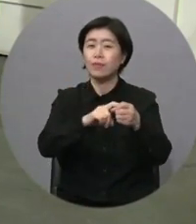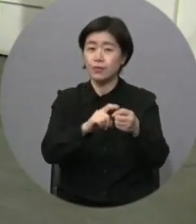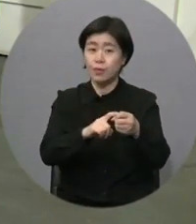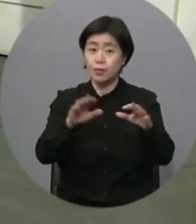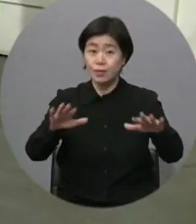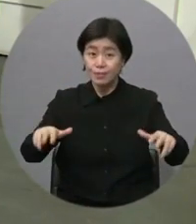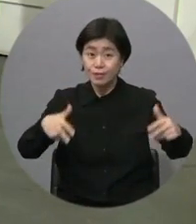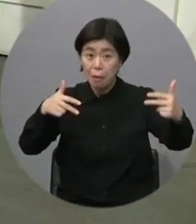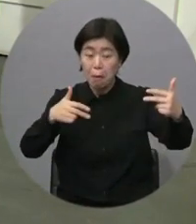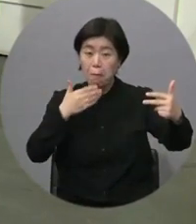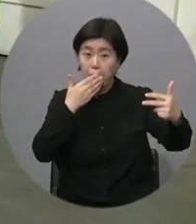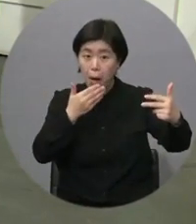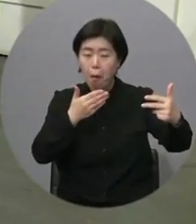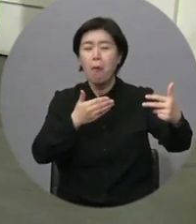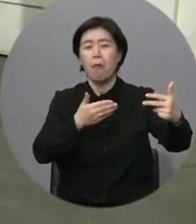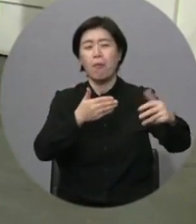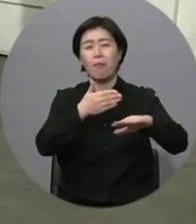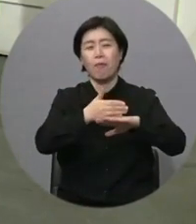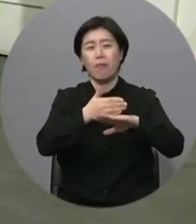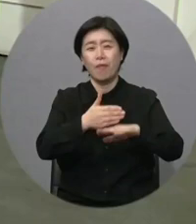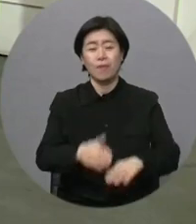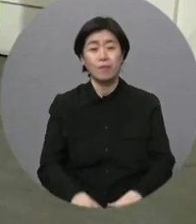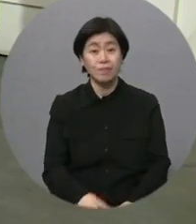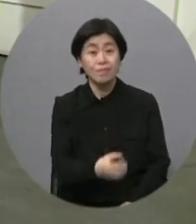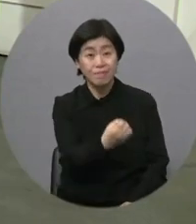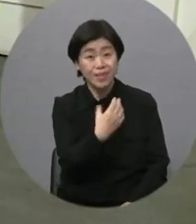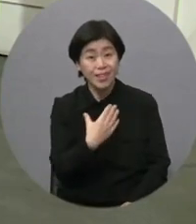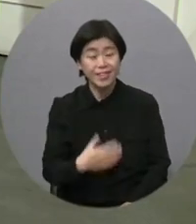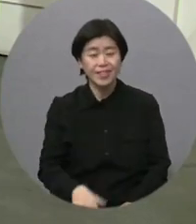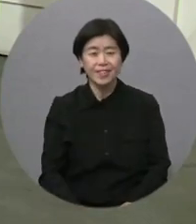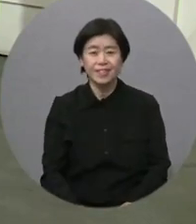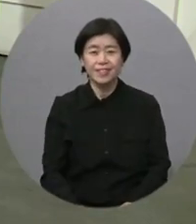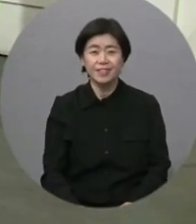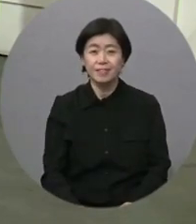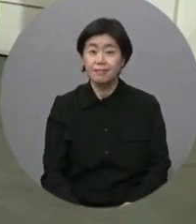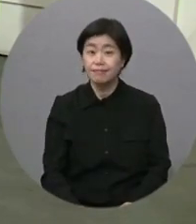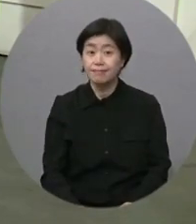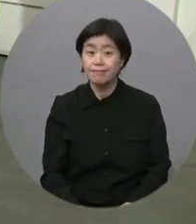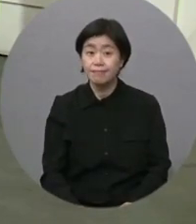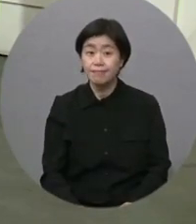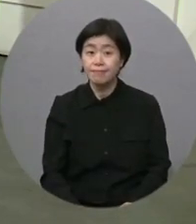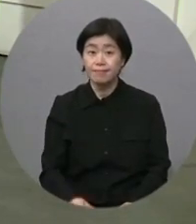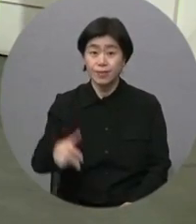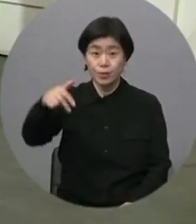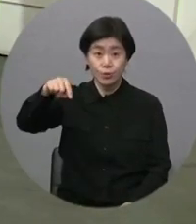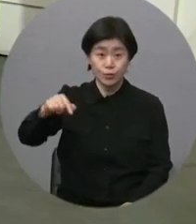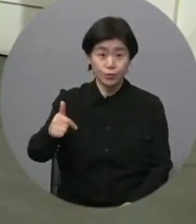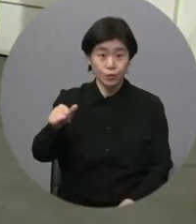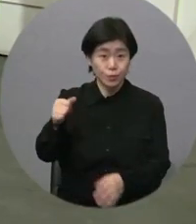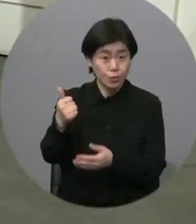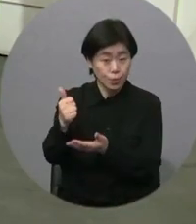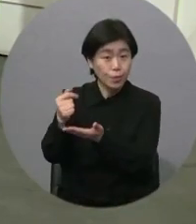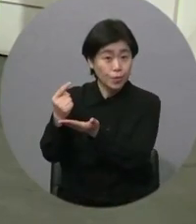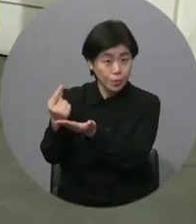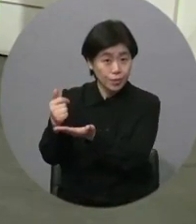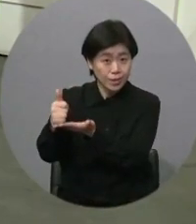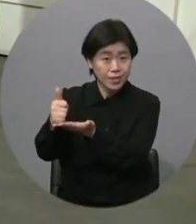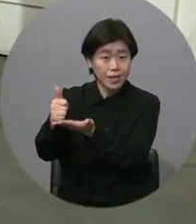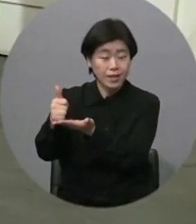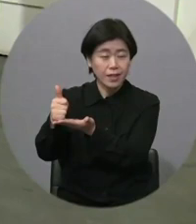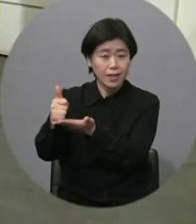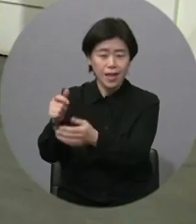이렇게 네 말씀하세요. 네, 뭐 준호 씨하고 네. 개인적으로 친한데